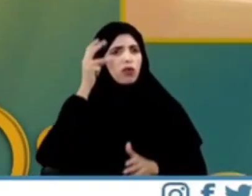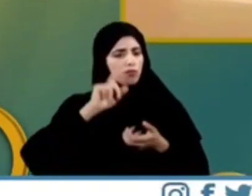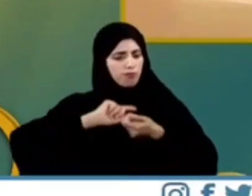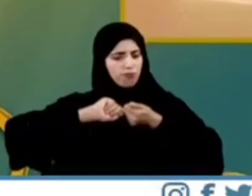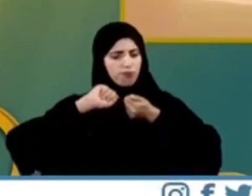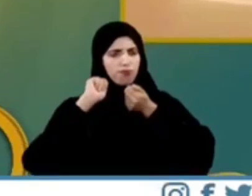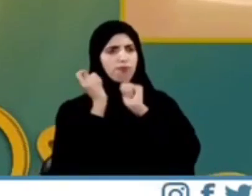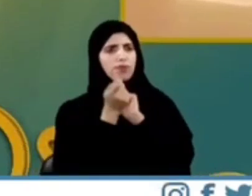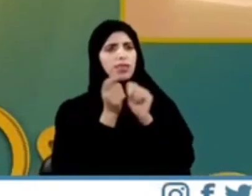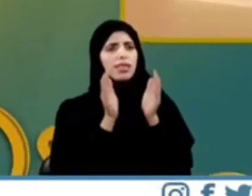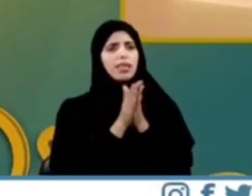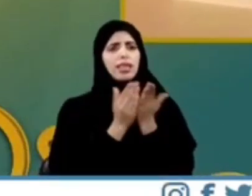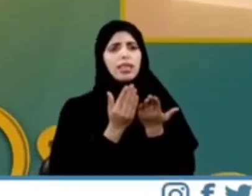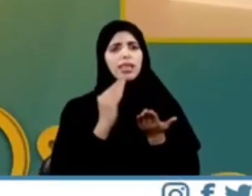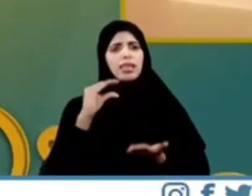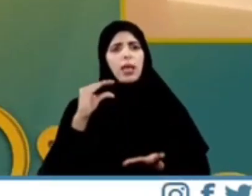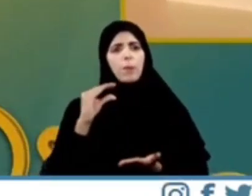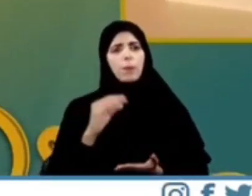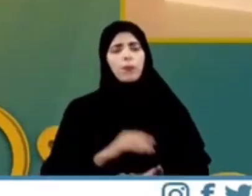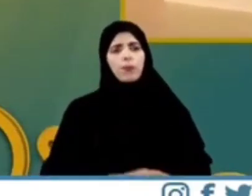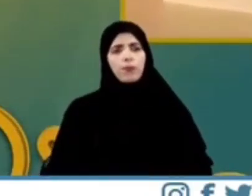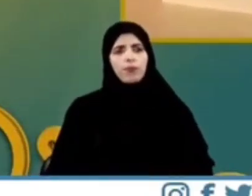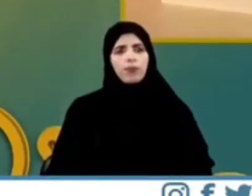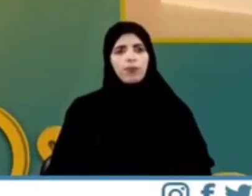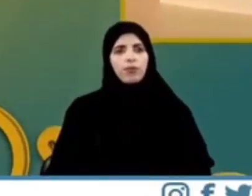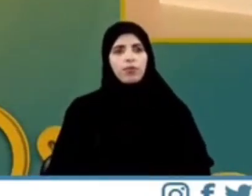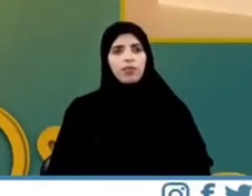تحويلها إلى كتاب؟